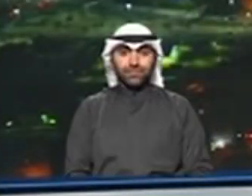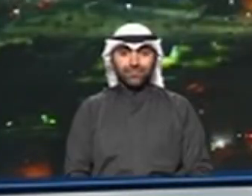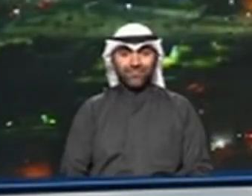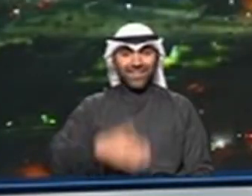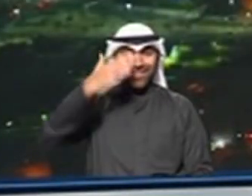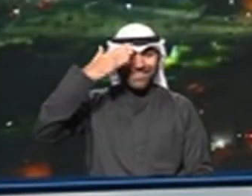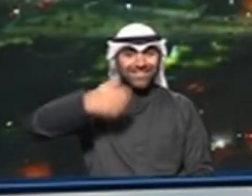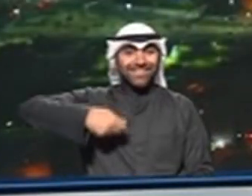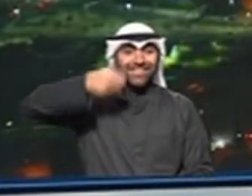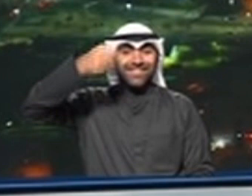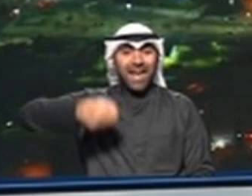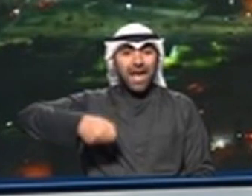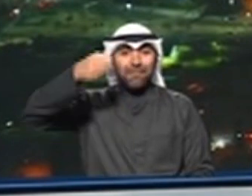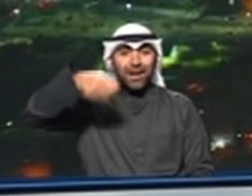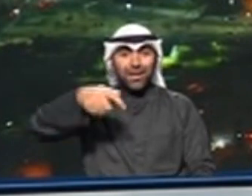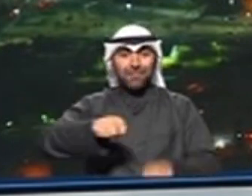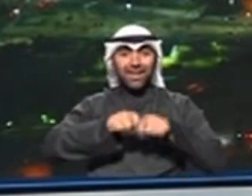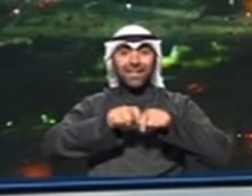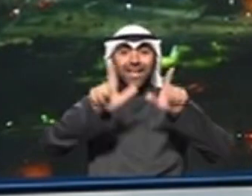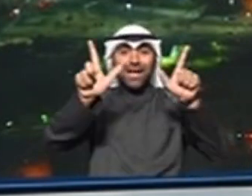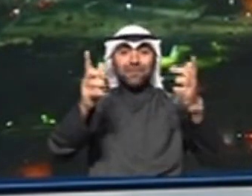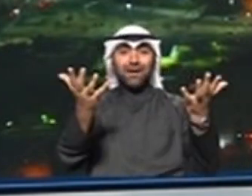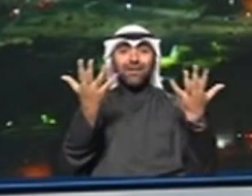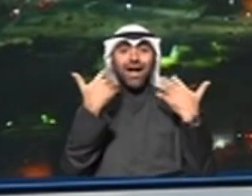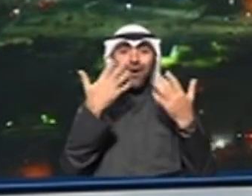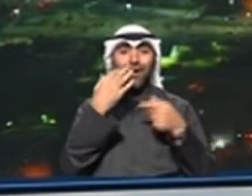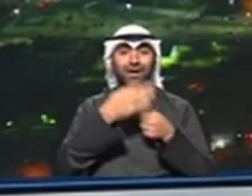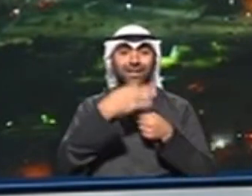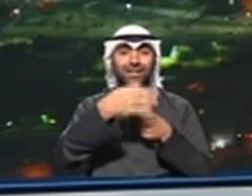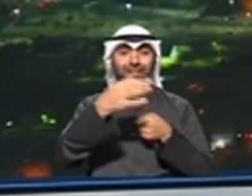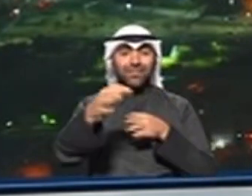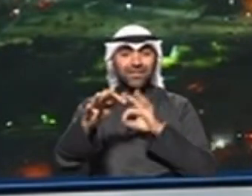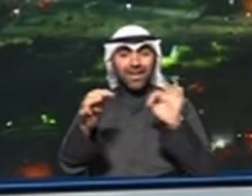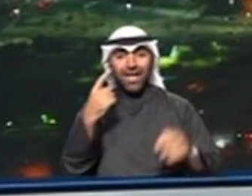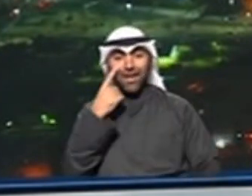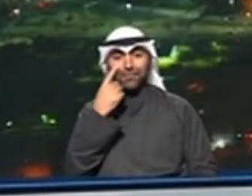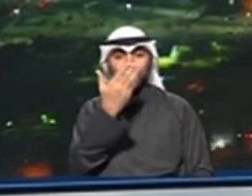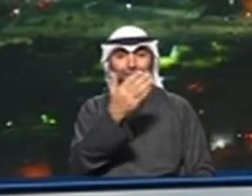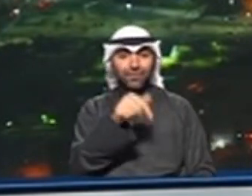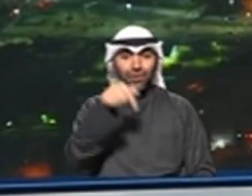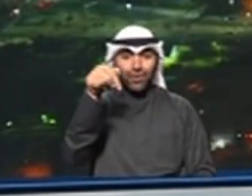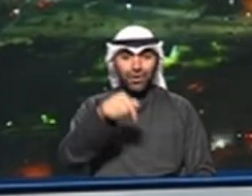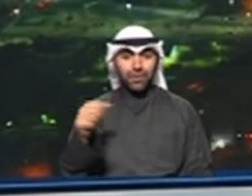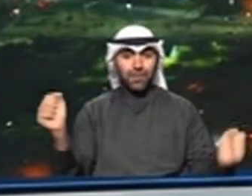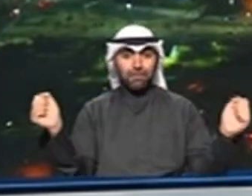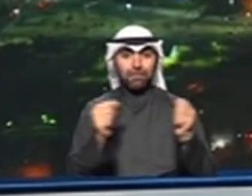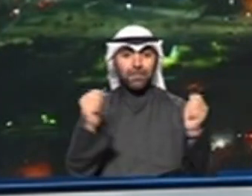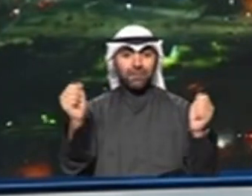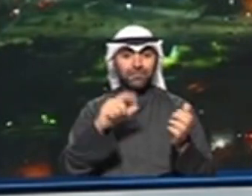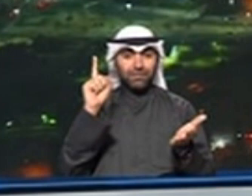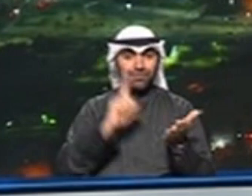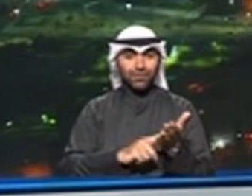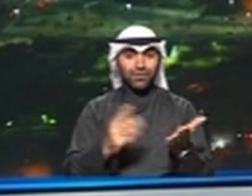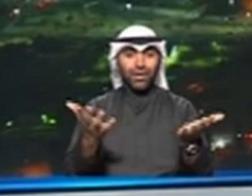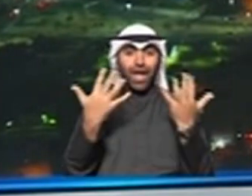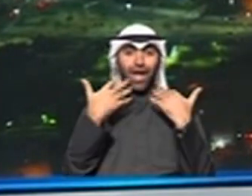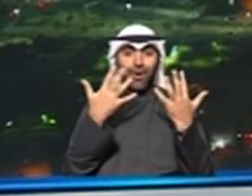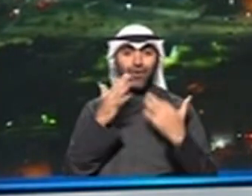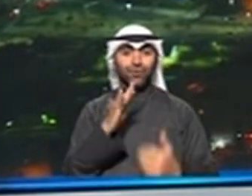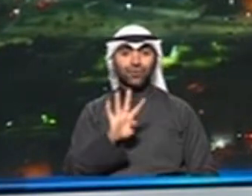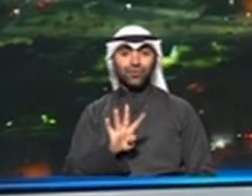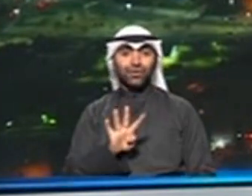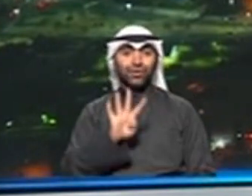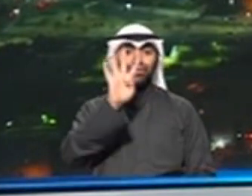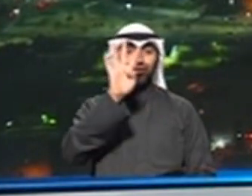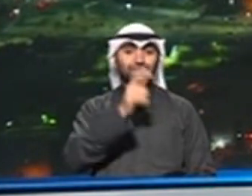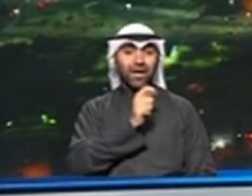السلام عليكم أعزائي المشاهدين. أجواء باردة والرياح شمالية غربية لمتغلبة الاتجاه خفيفة لمعتدلة السرعة، تتراوح سرعتها ما